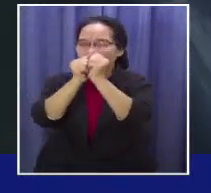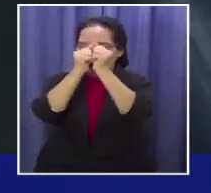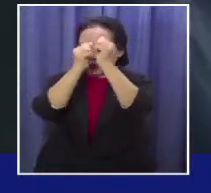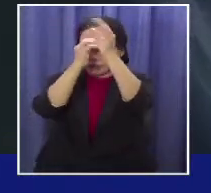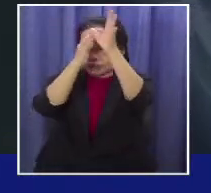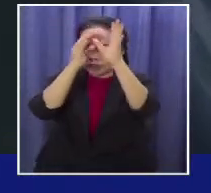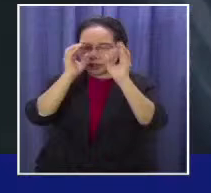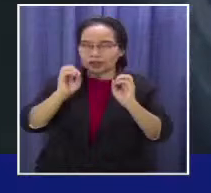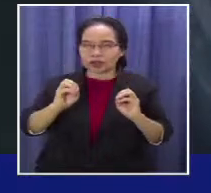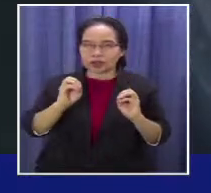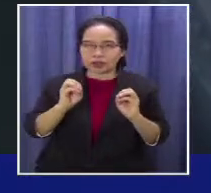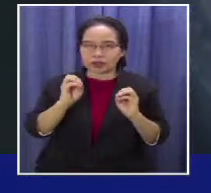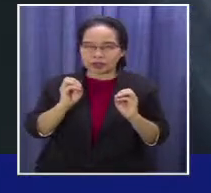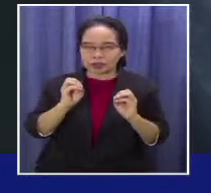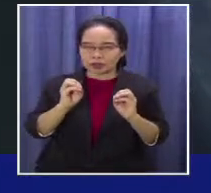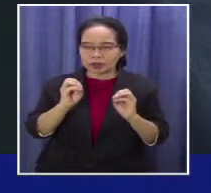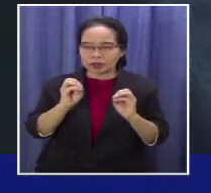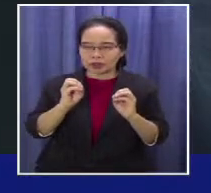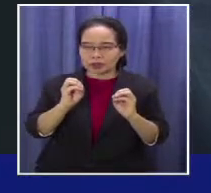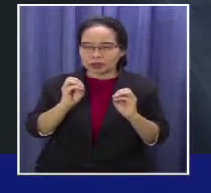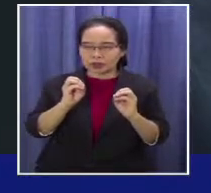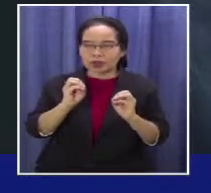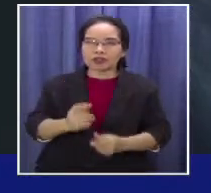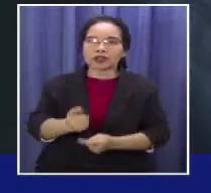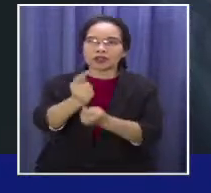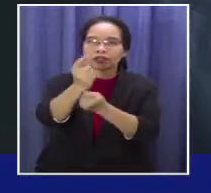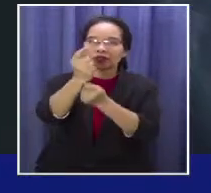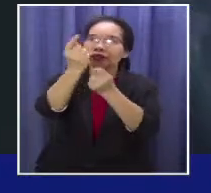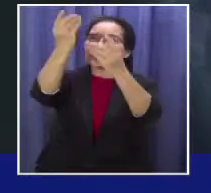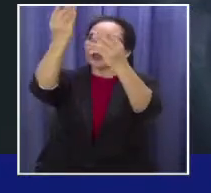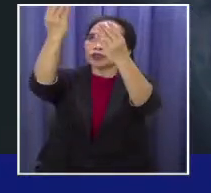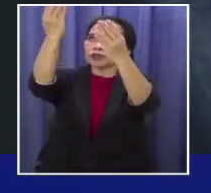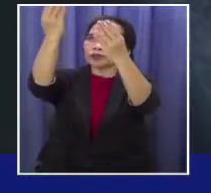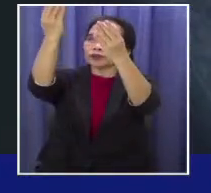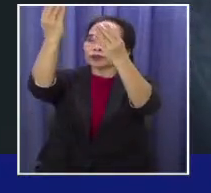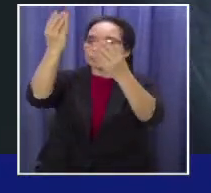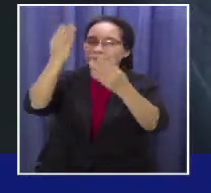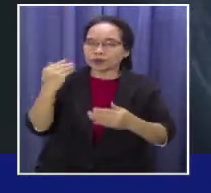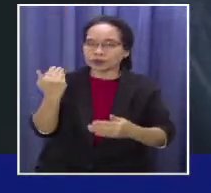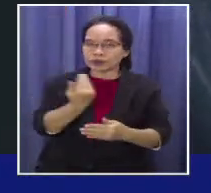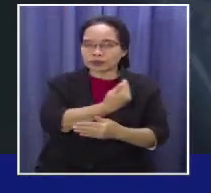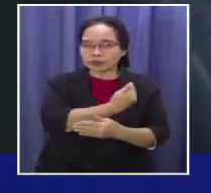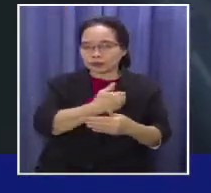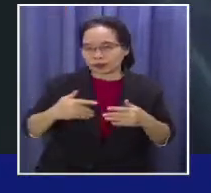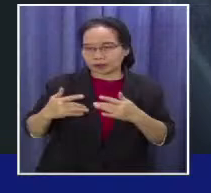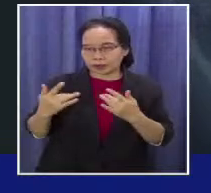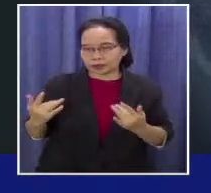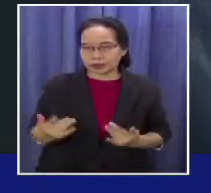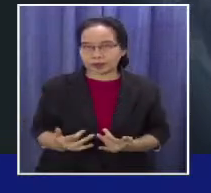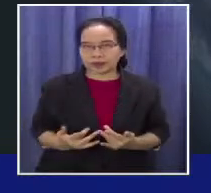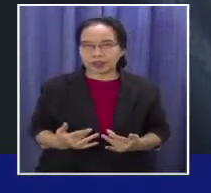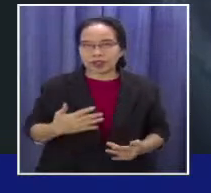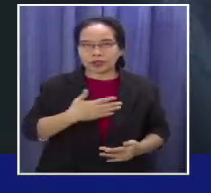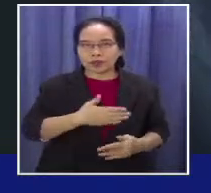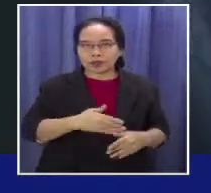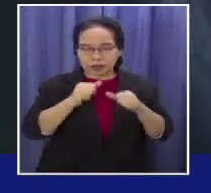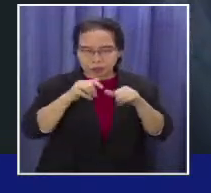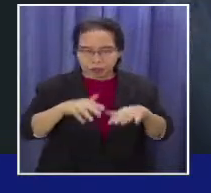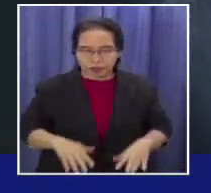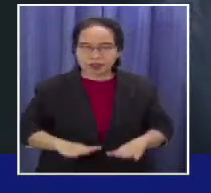ahya no ma waye krado se obete ye nase ate ye ntebia ye wo mu